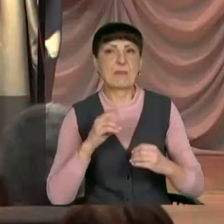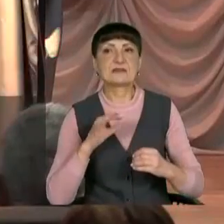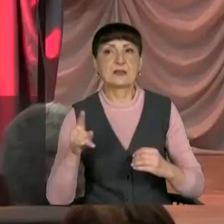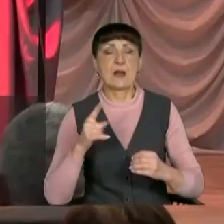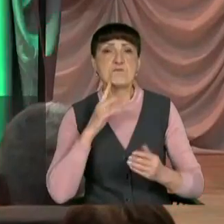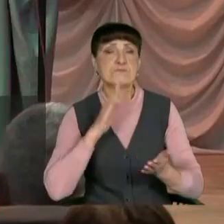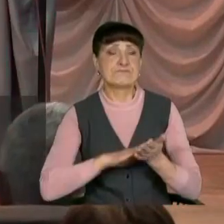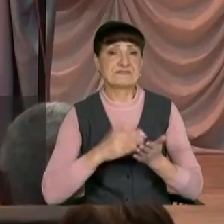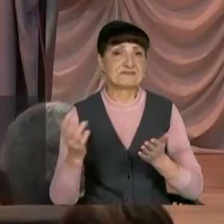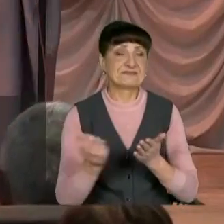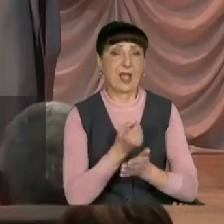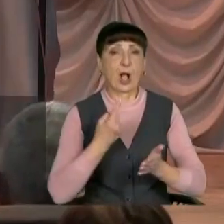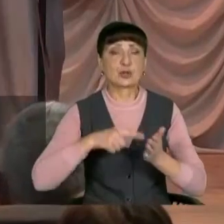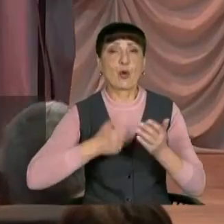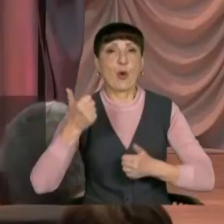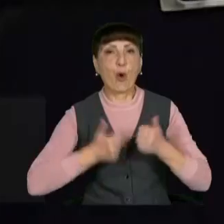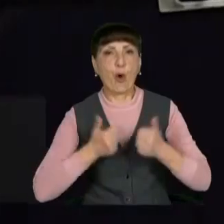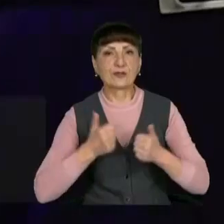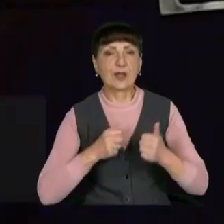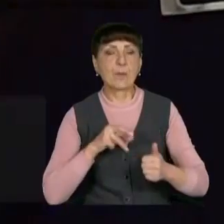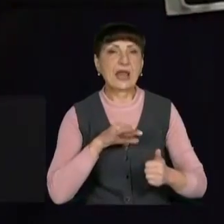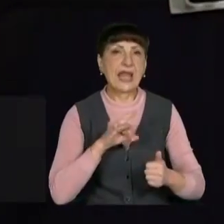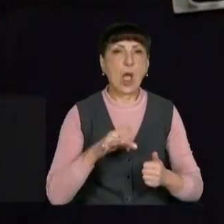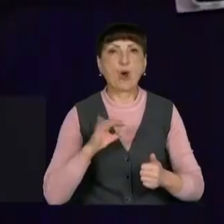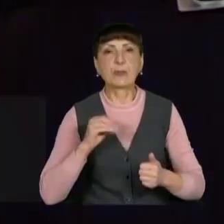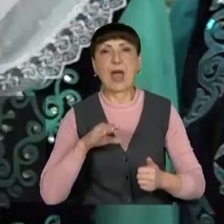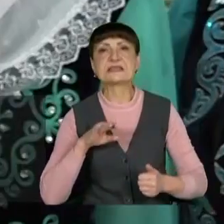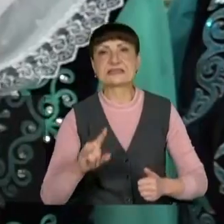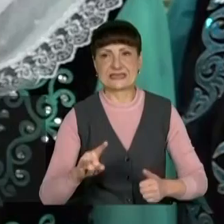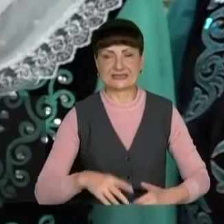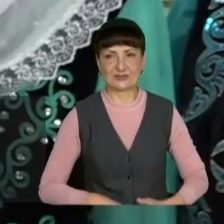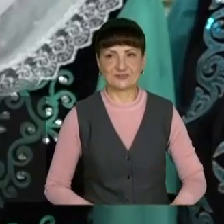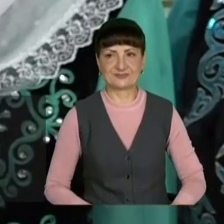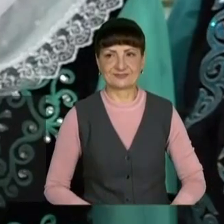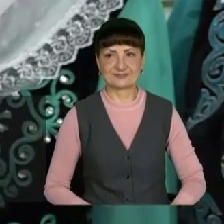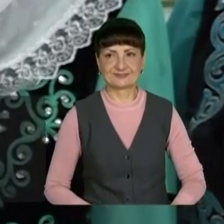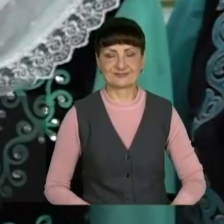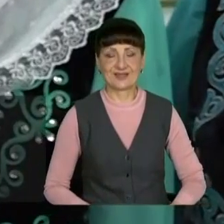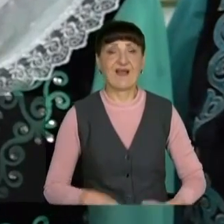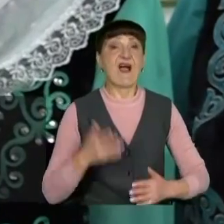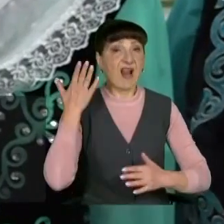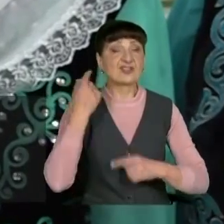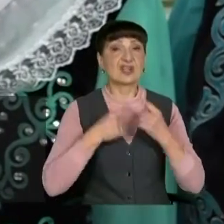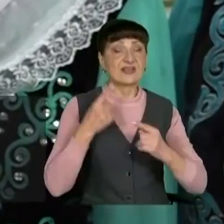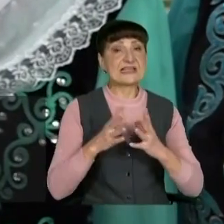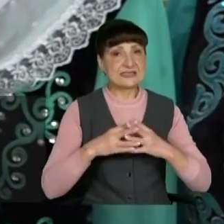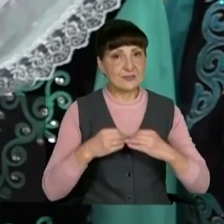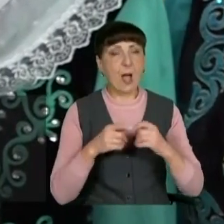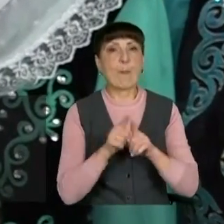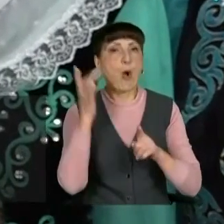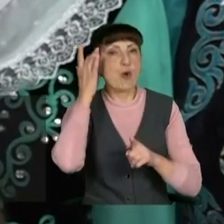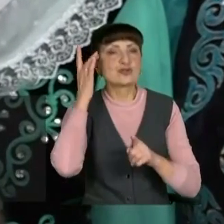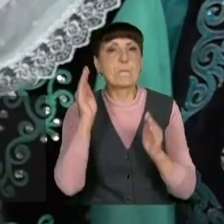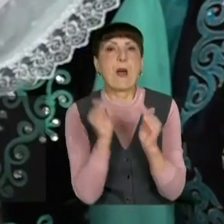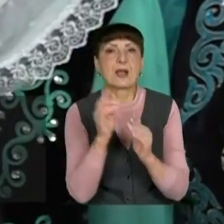призовое место на городском конкурсе «Мерейля от Пассе». Не зря говорили, семья – это маленькое государство.